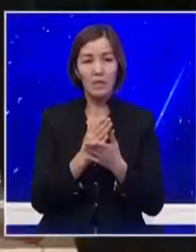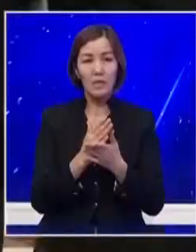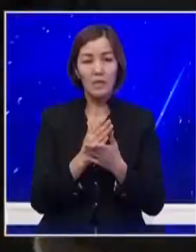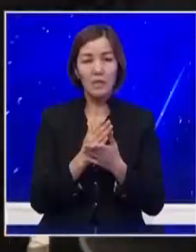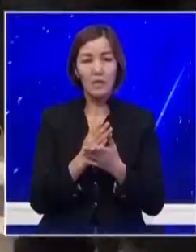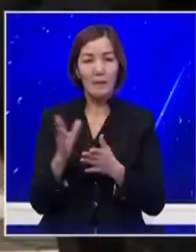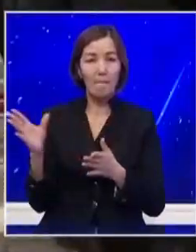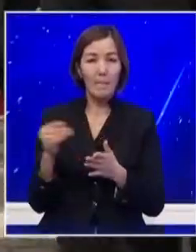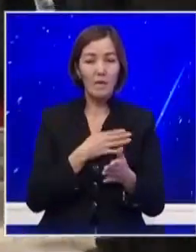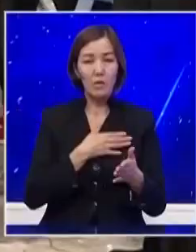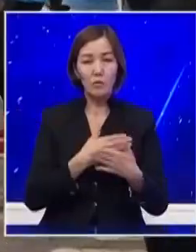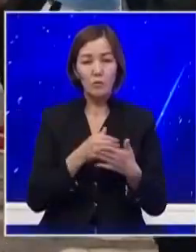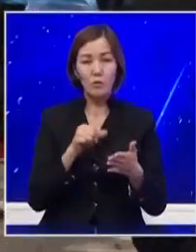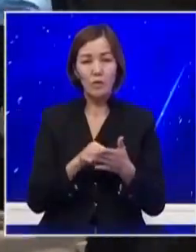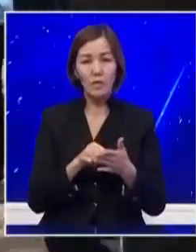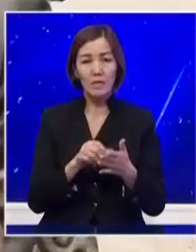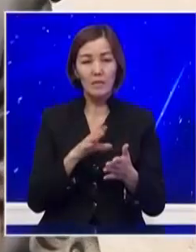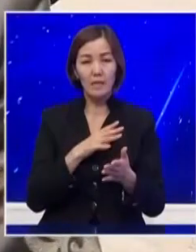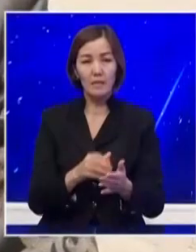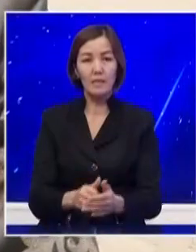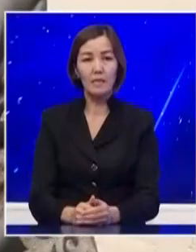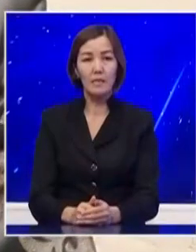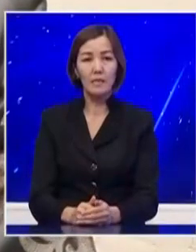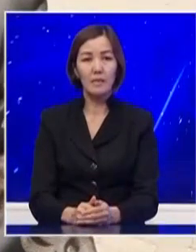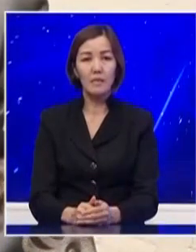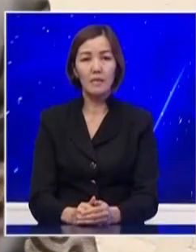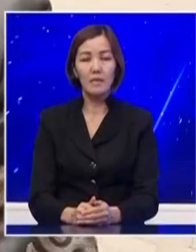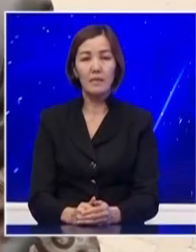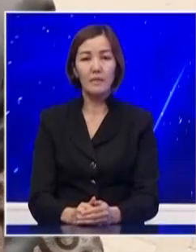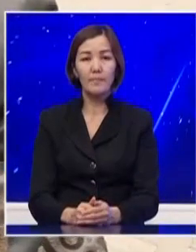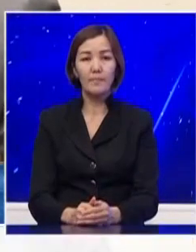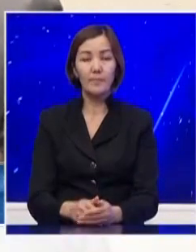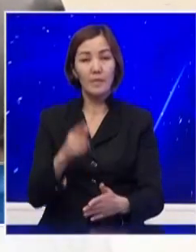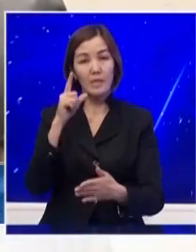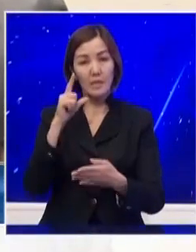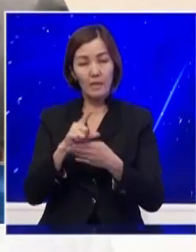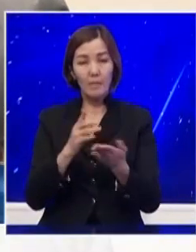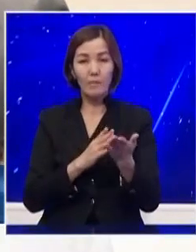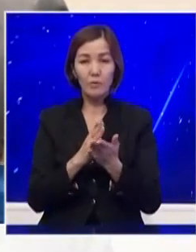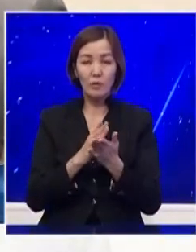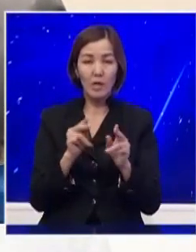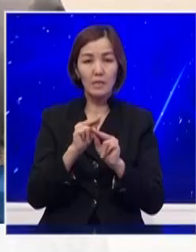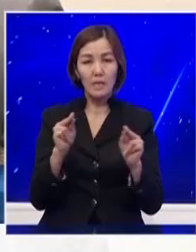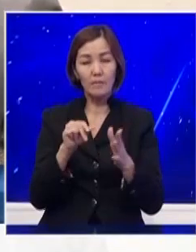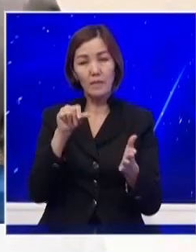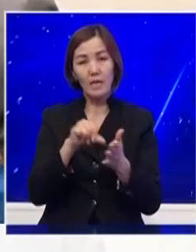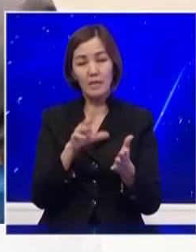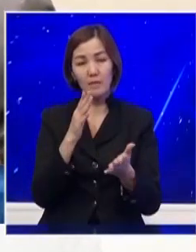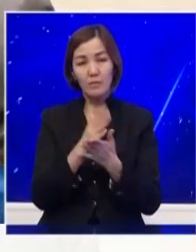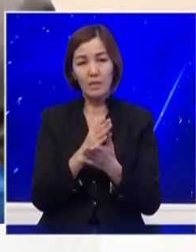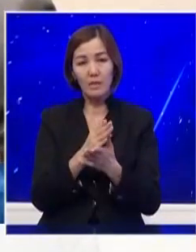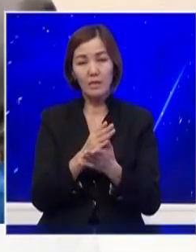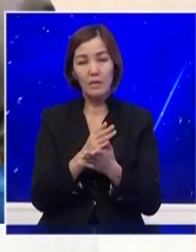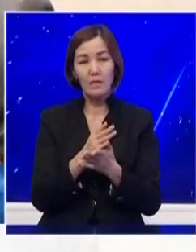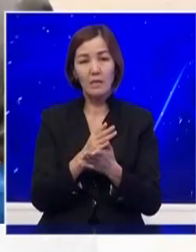қағып, бар күш жігерлерін салды. Мінекей имамдарымыз, ұстаздарымыз да мінекей атсалысып қатысып жатыр. Алла тағала баршаларыңыздан разы